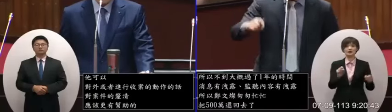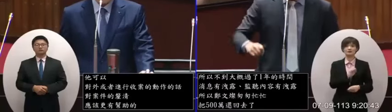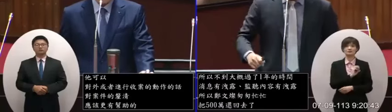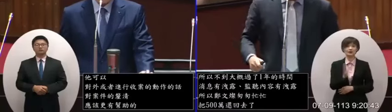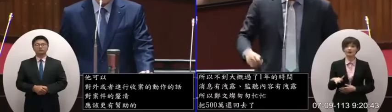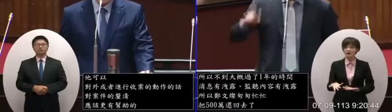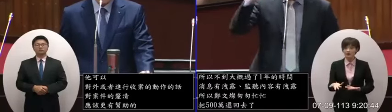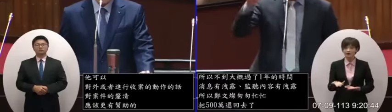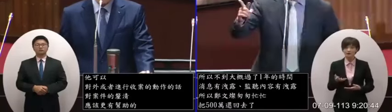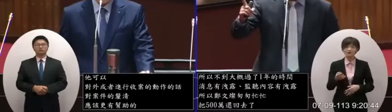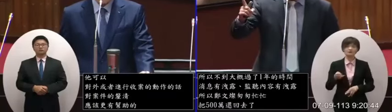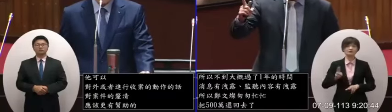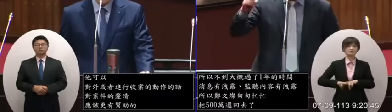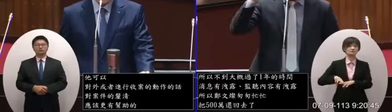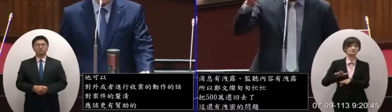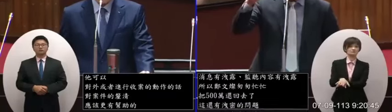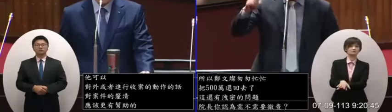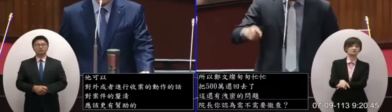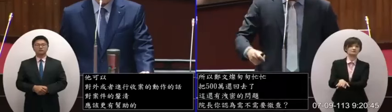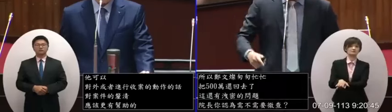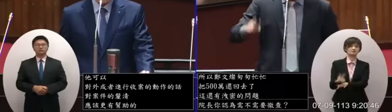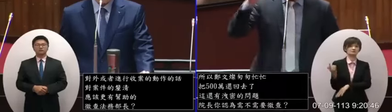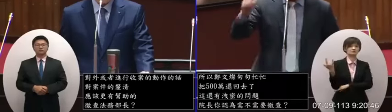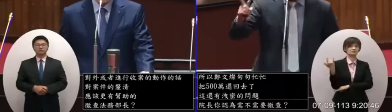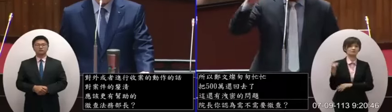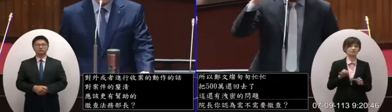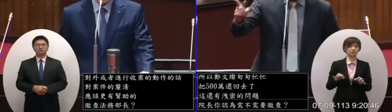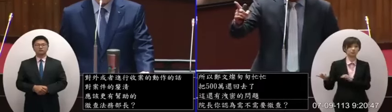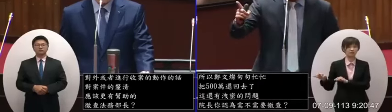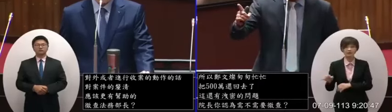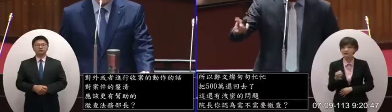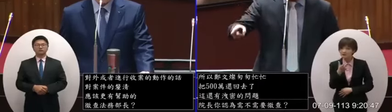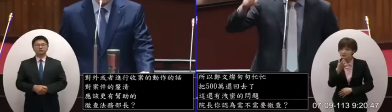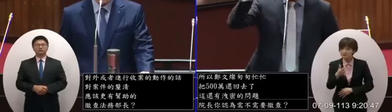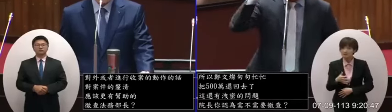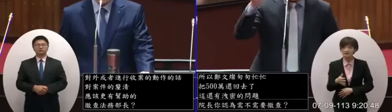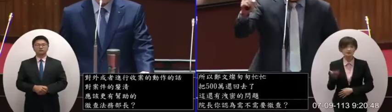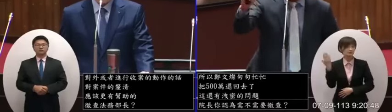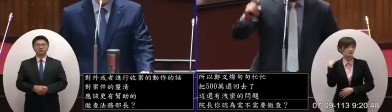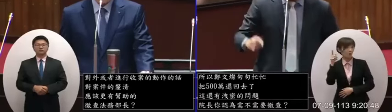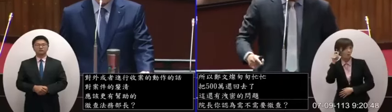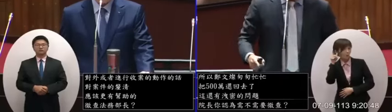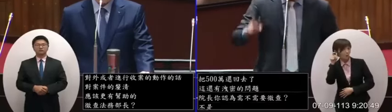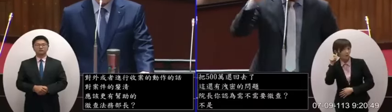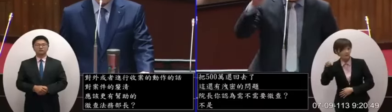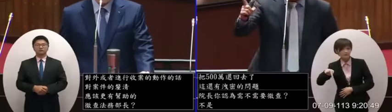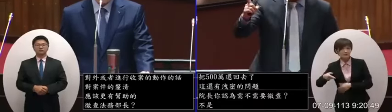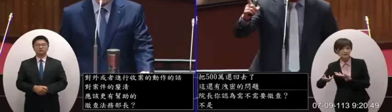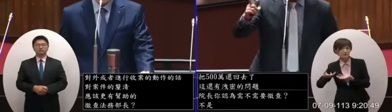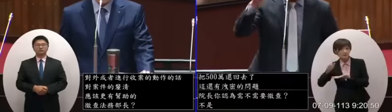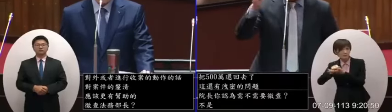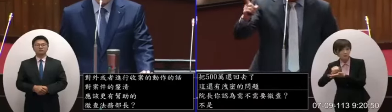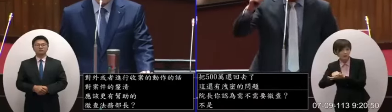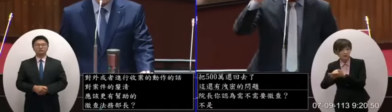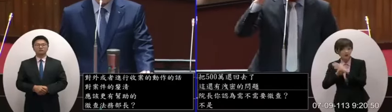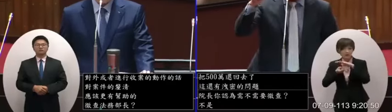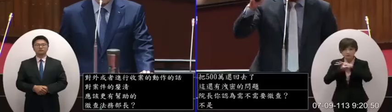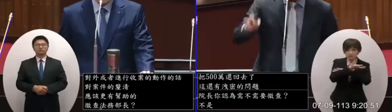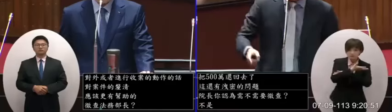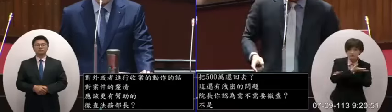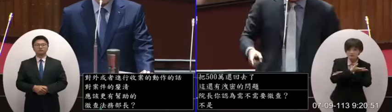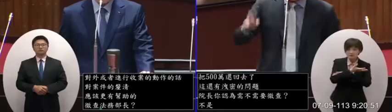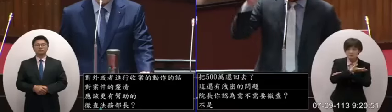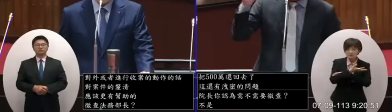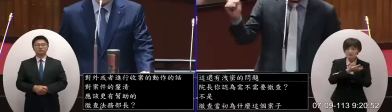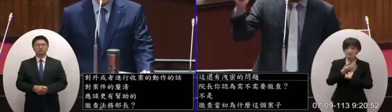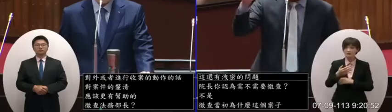没有办法动？当初这个案子为什么监听的译文会流出去，导致什么郑文灿收